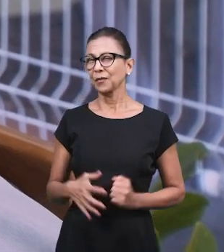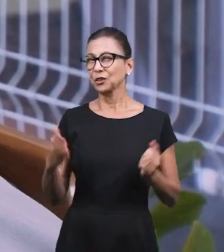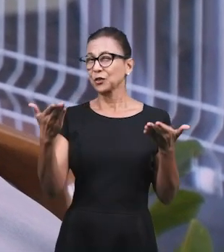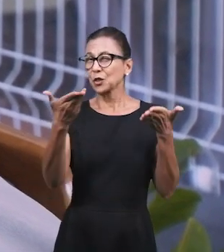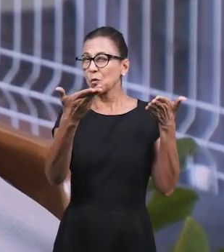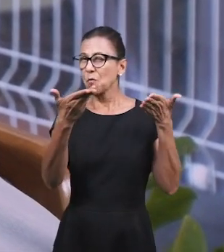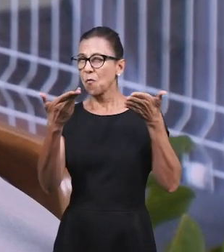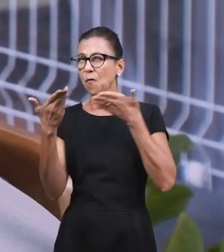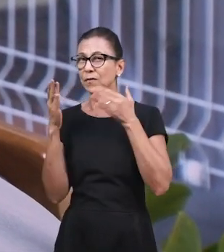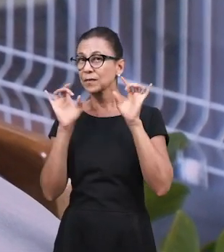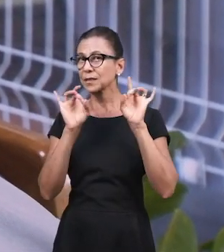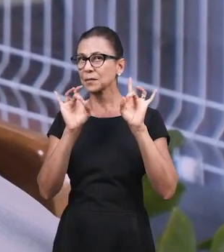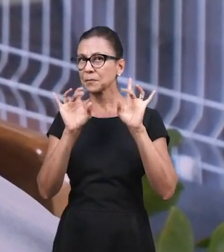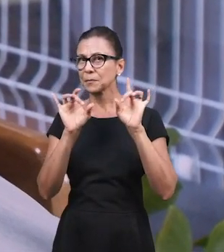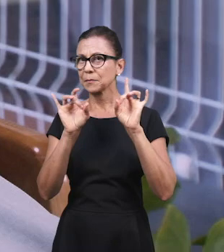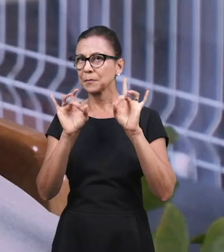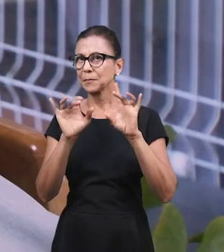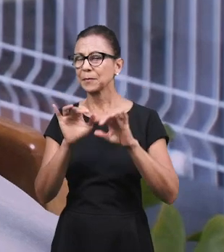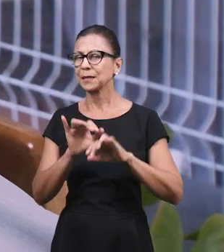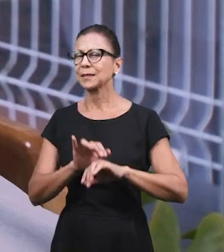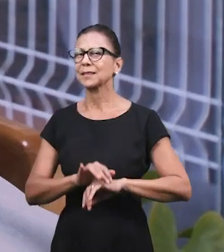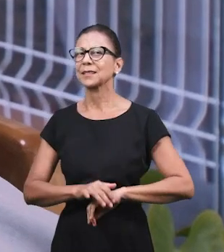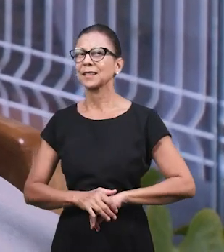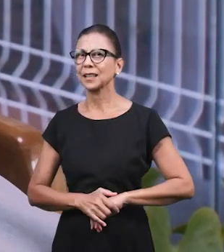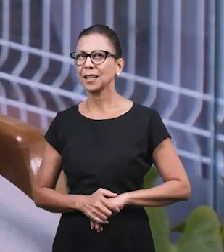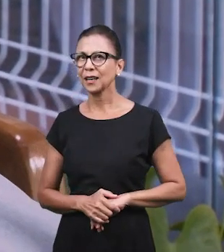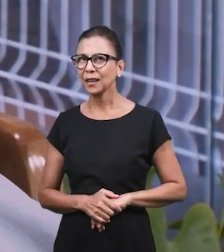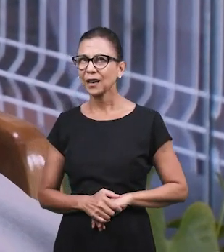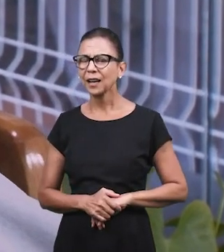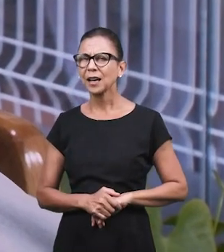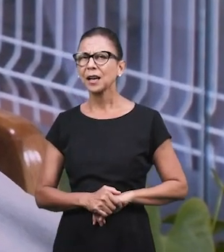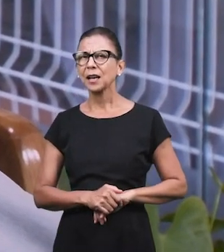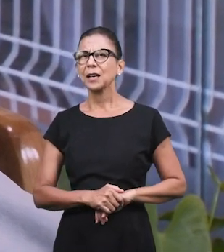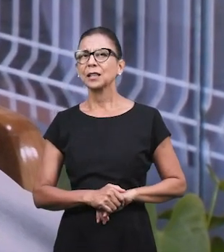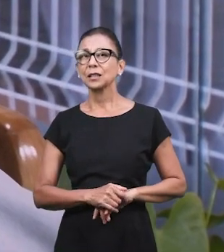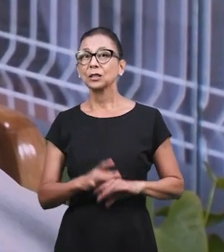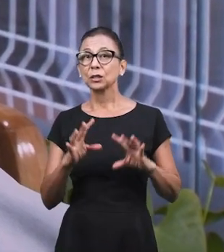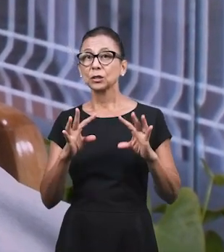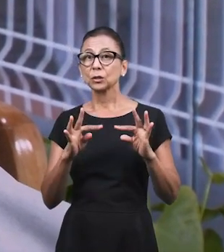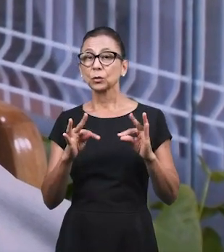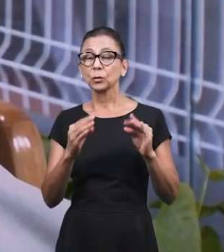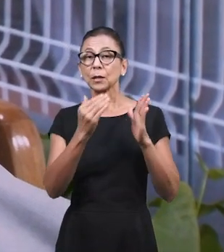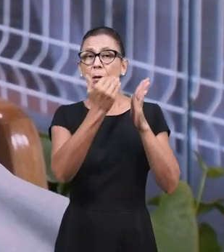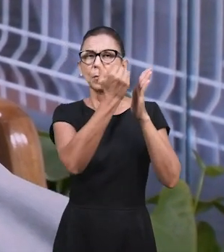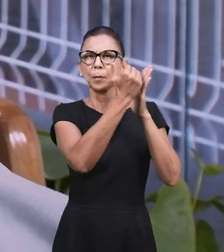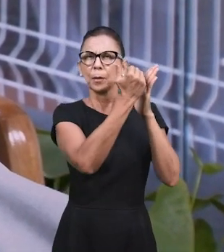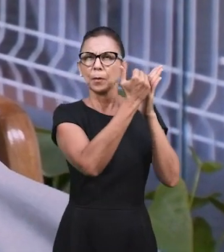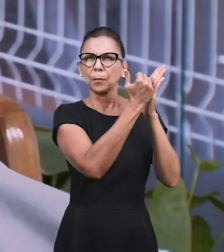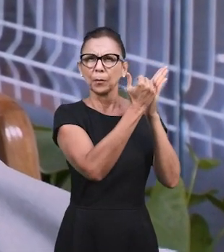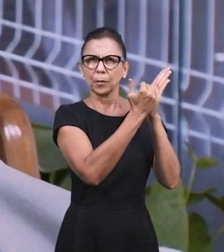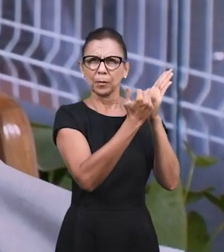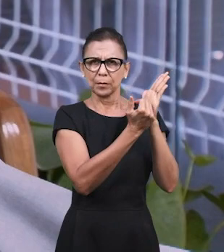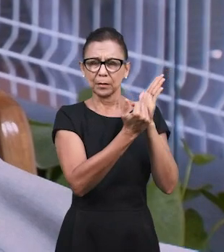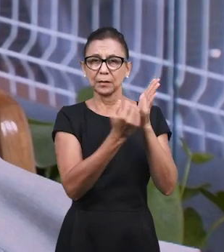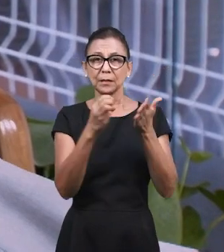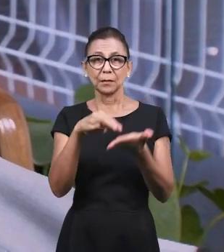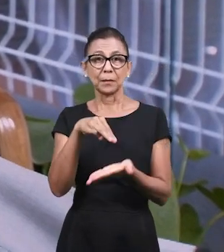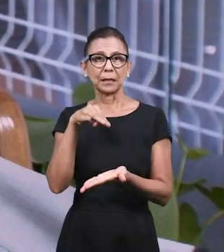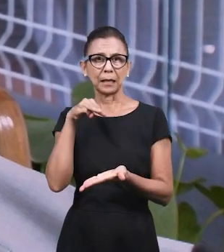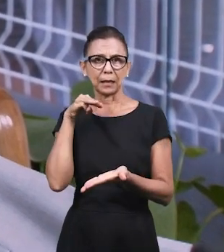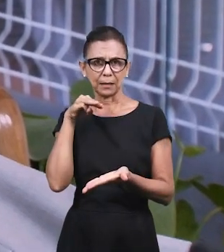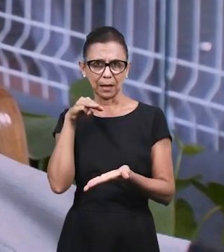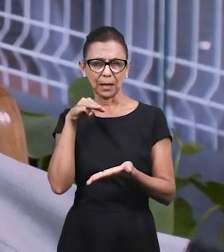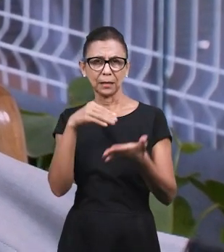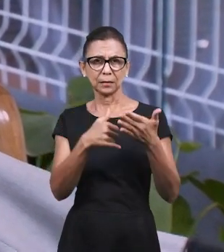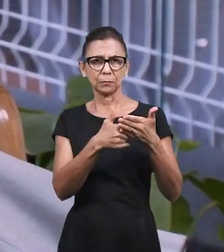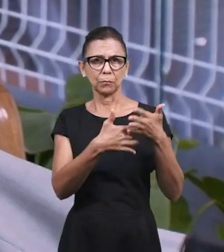Aujourd'hui, je veux te faire une invitation spéciale. En plus de toutes les autres programmations de l'Église chrétienne Maranatha qui